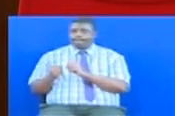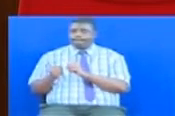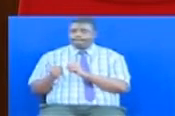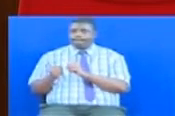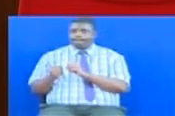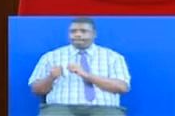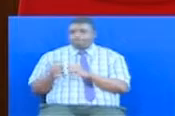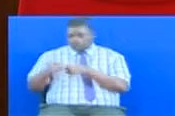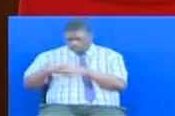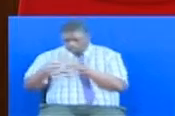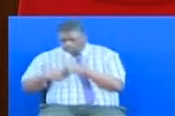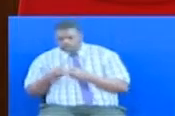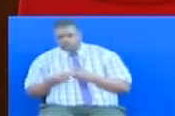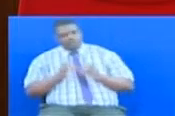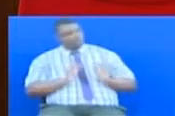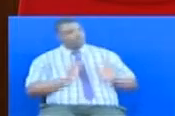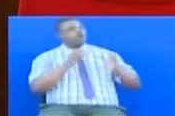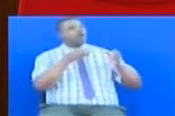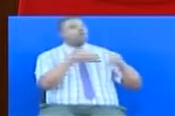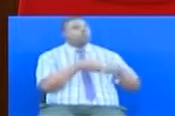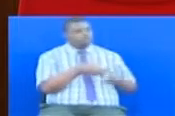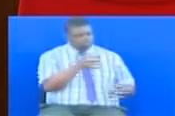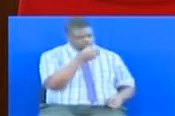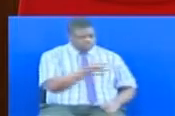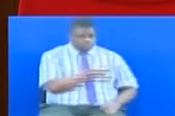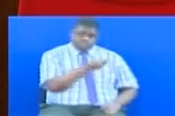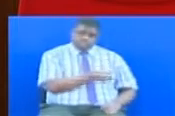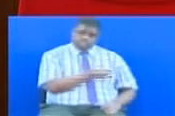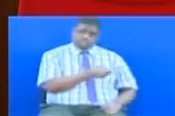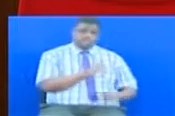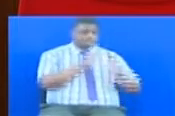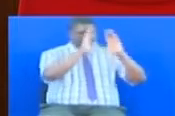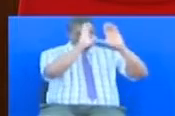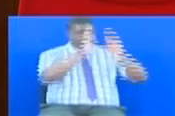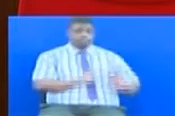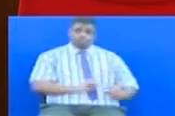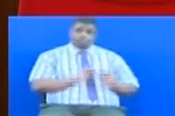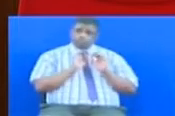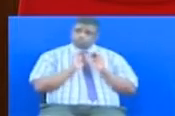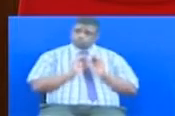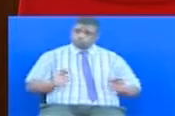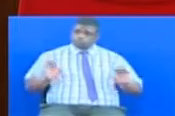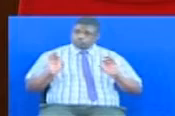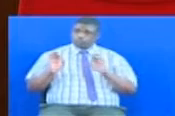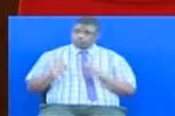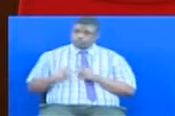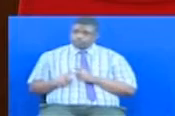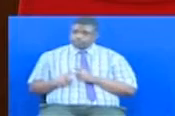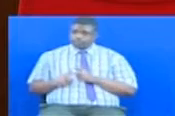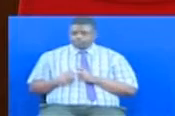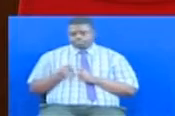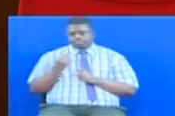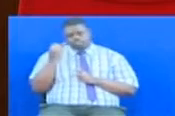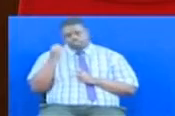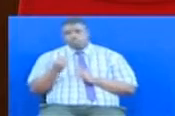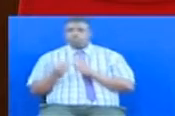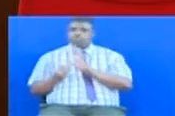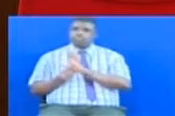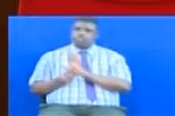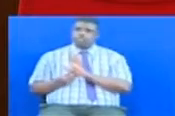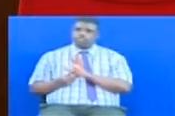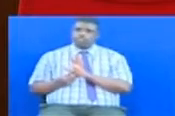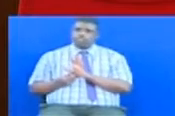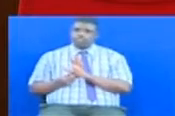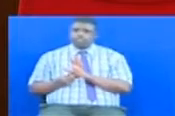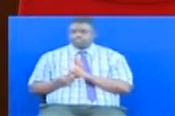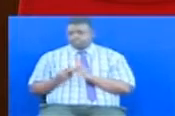kamati kwa kuja na ripoti nzuri. Ripoti nzuri sana, kulikuwa kuna maoni nane na unayaona ni maoni ambayo